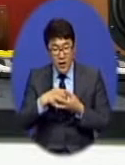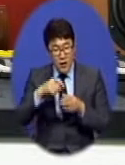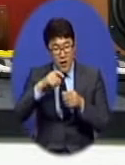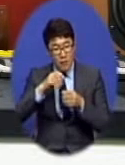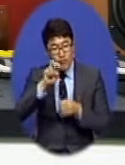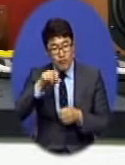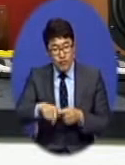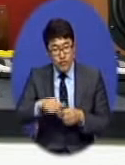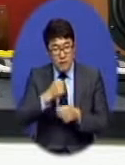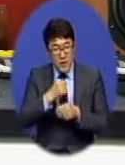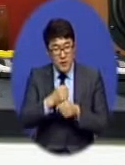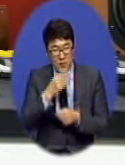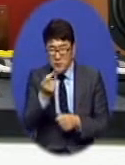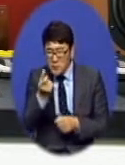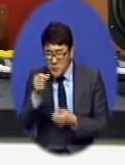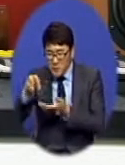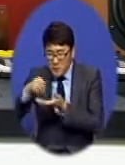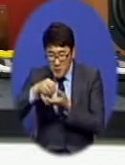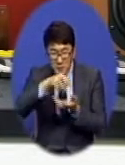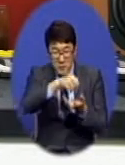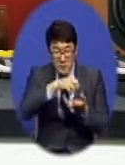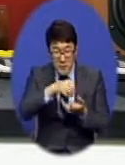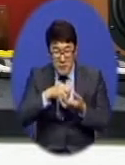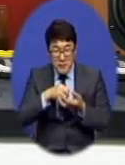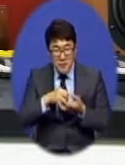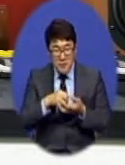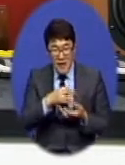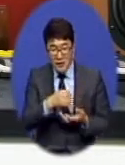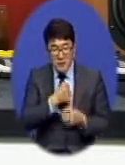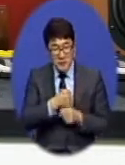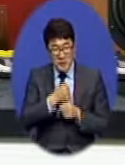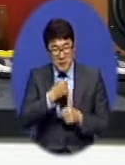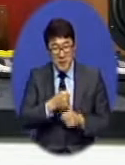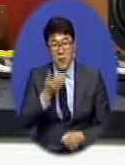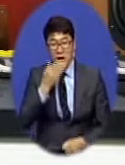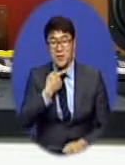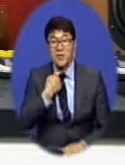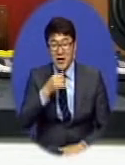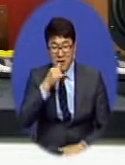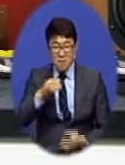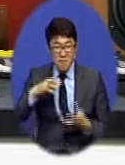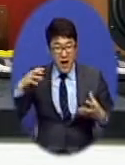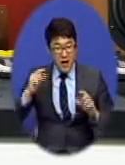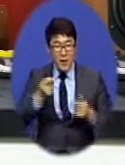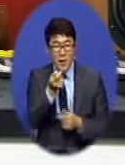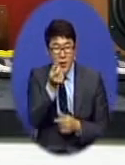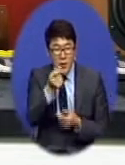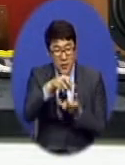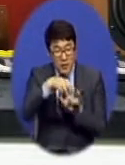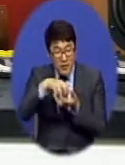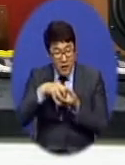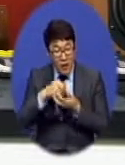돼요? 조금 더 좋아하고, 예, 또. 날씨 보고 나면 조금 더 좋아하고. 그렇죠. 그렇군요. 조금씩 주워오는 네. 거지.